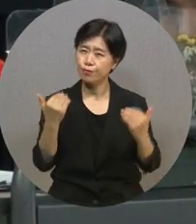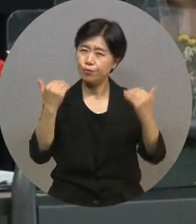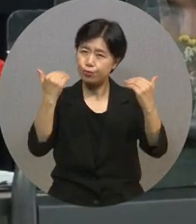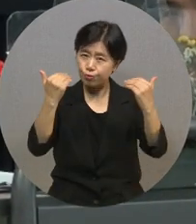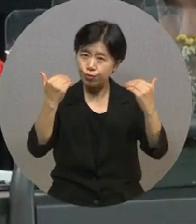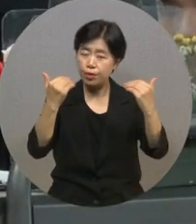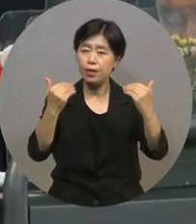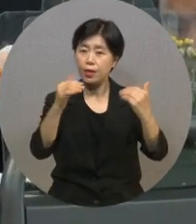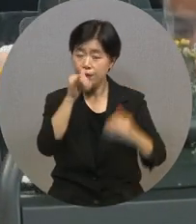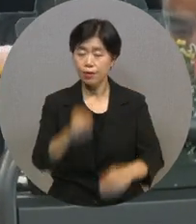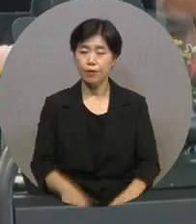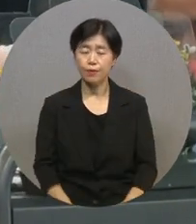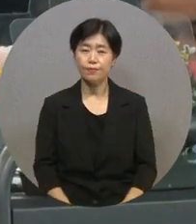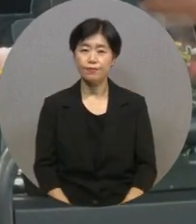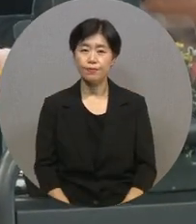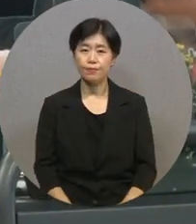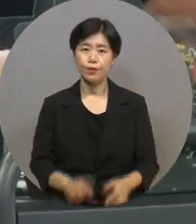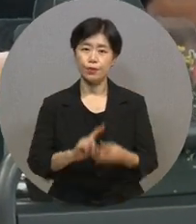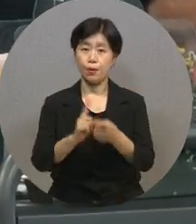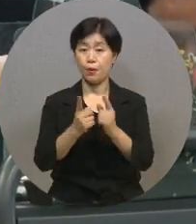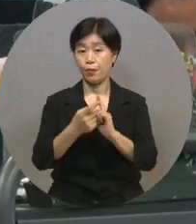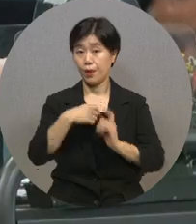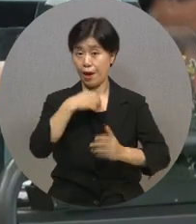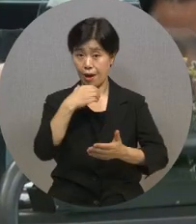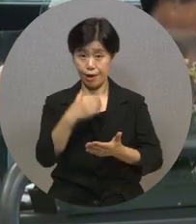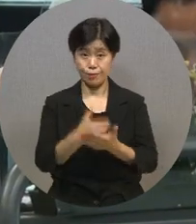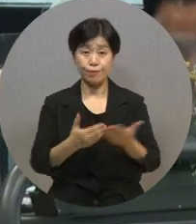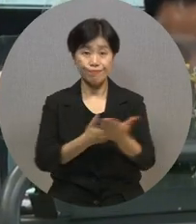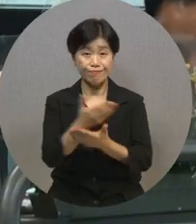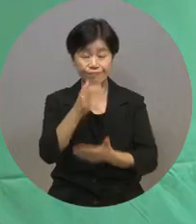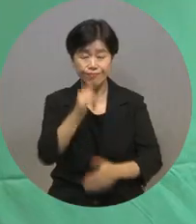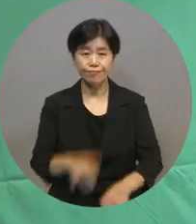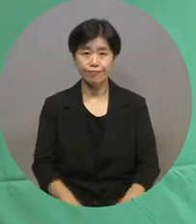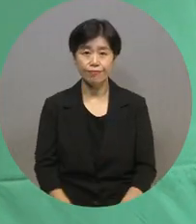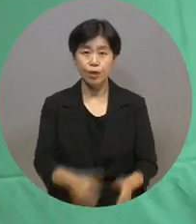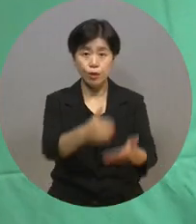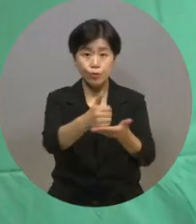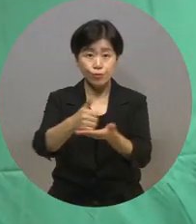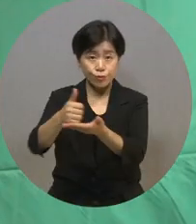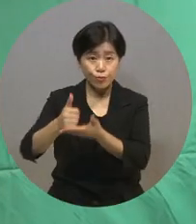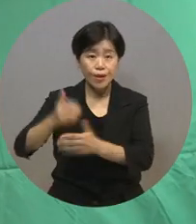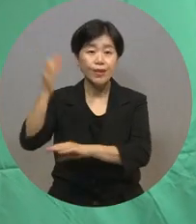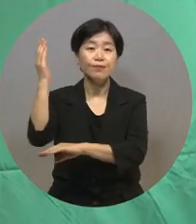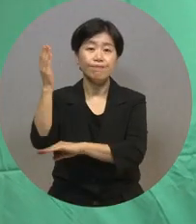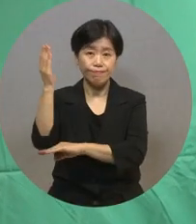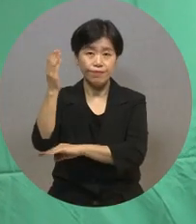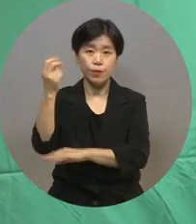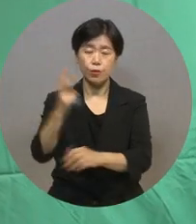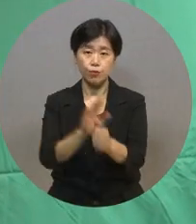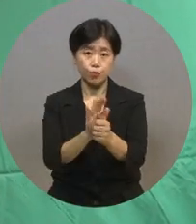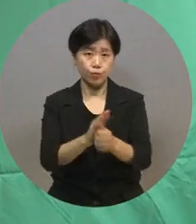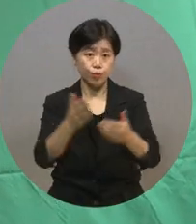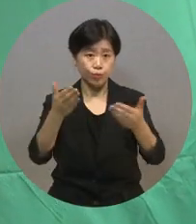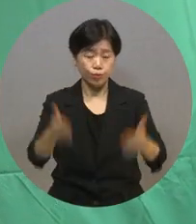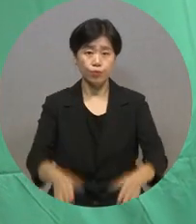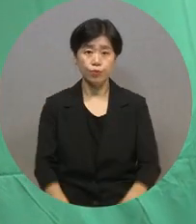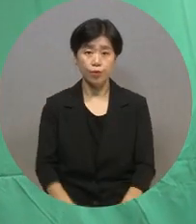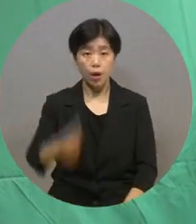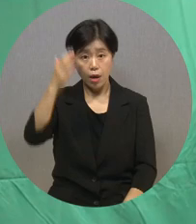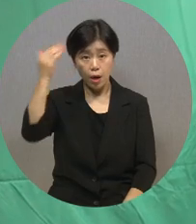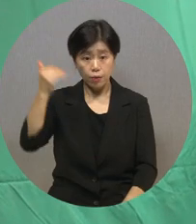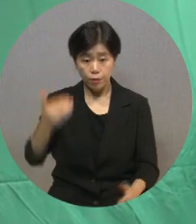모습을 확인하며 감동을 나눕니다. 내빈 축사와 약속으로 격려와 지지를 받습니다. 학교